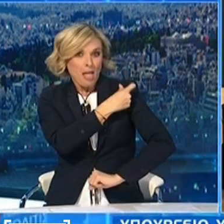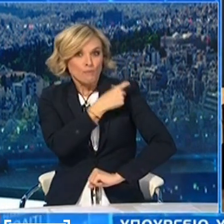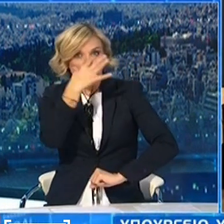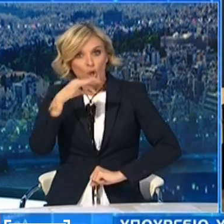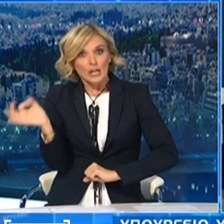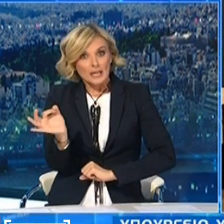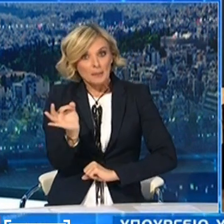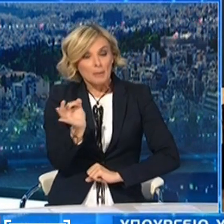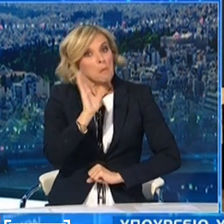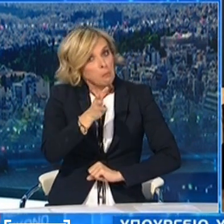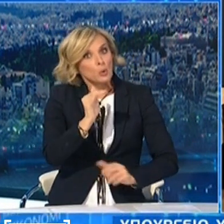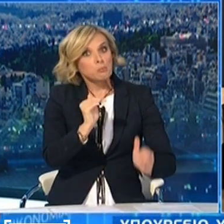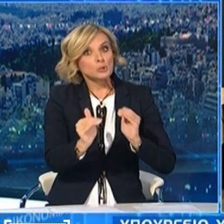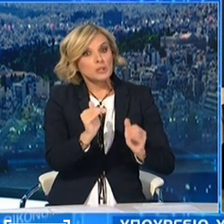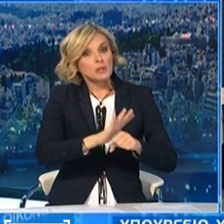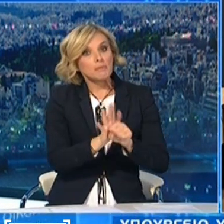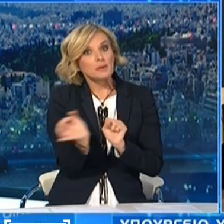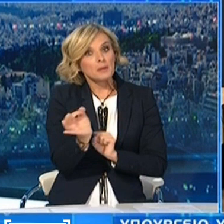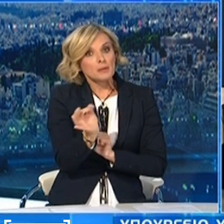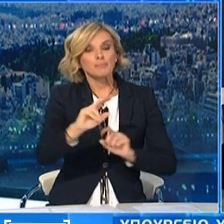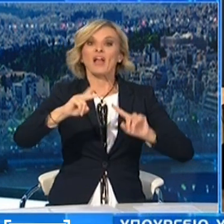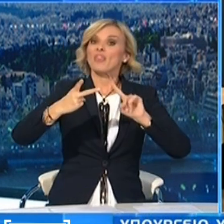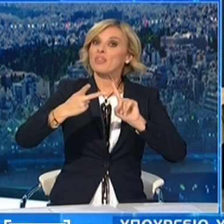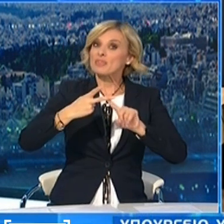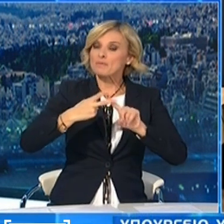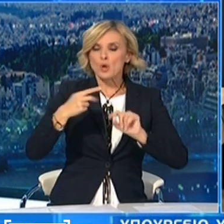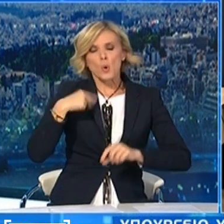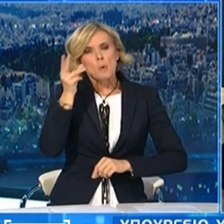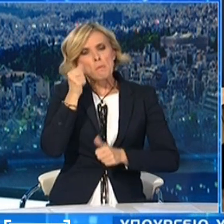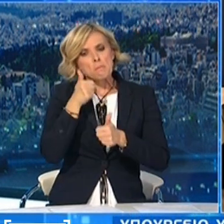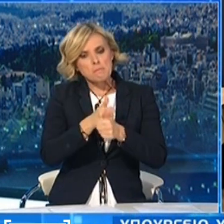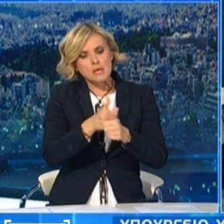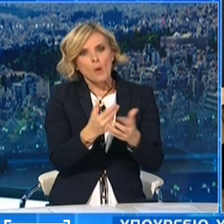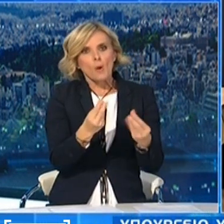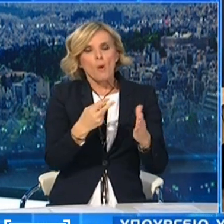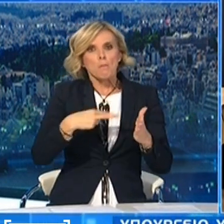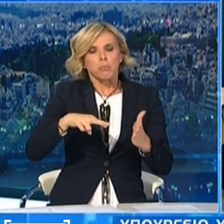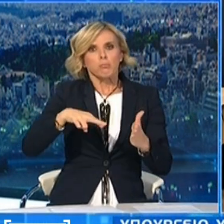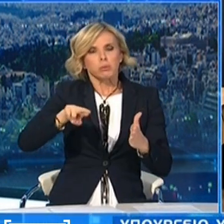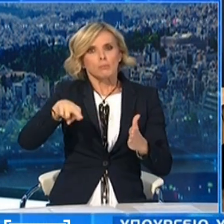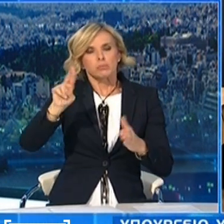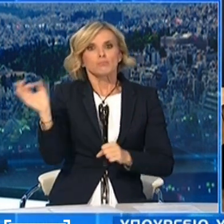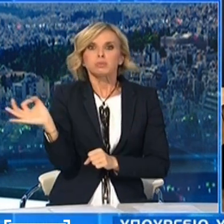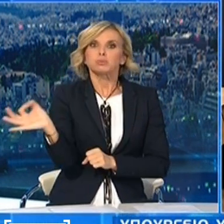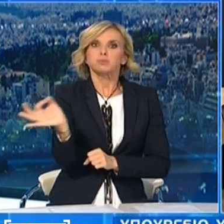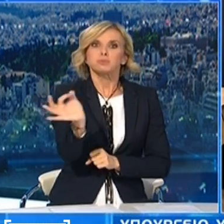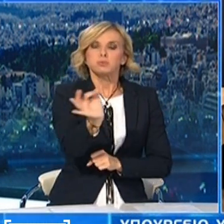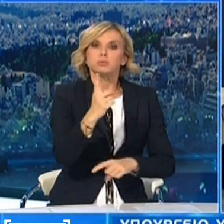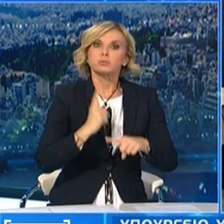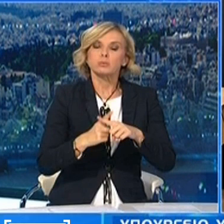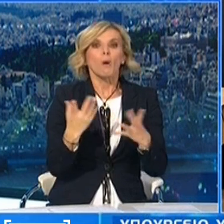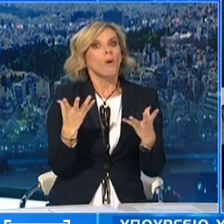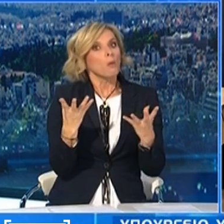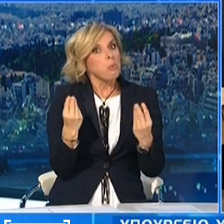του κορονοϊού. Ένα είναι αυτό. Και ένα, παρατηρώ ότι αυξάνουν πάρα πολύ τα κρούσματα, αλλά και μάλιστα αρκετές ημέρες